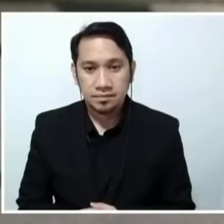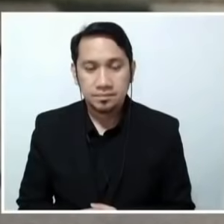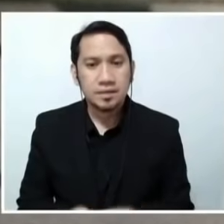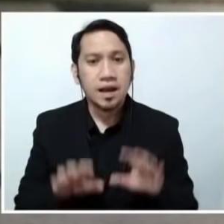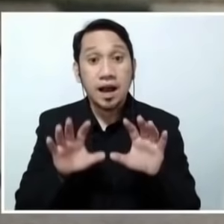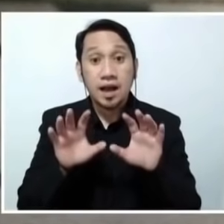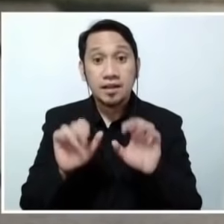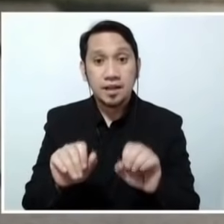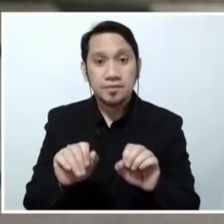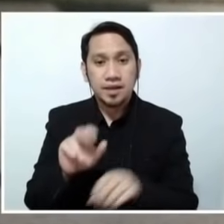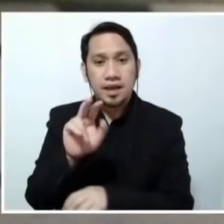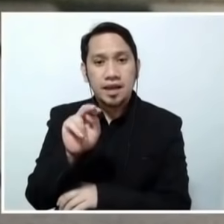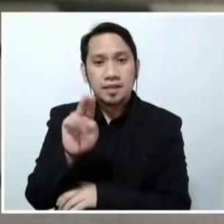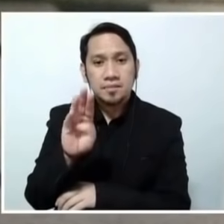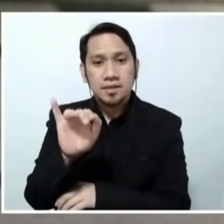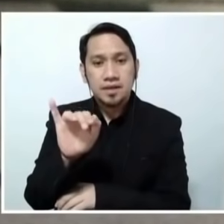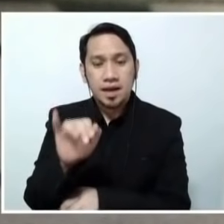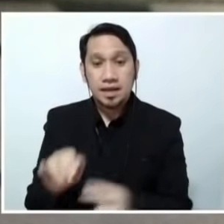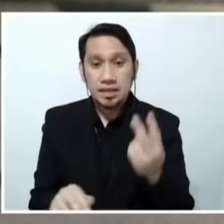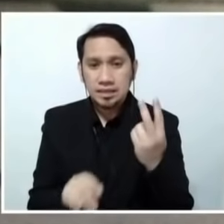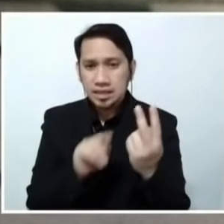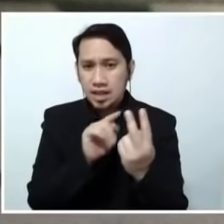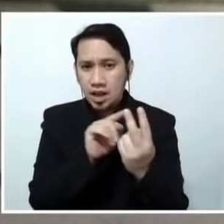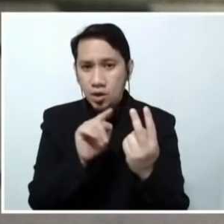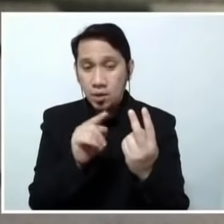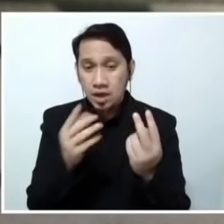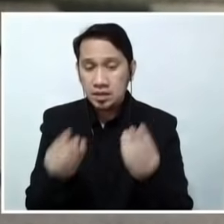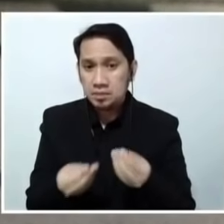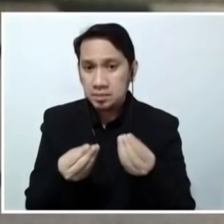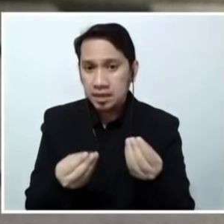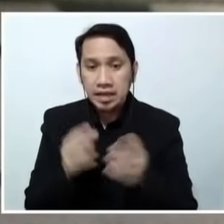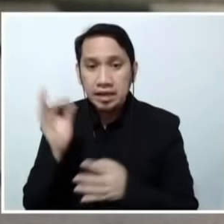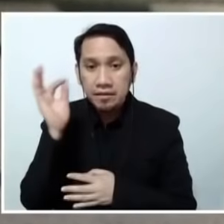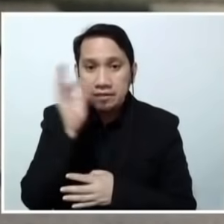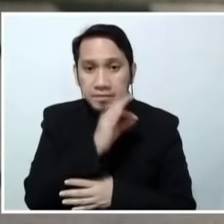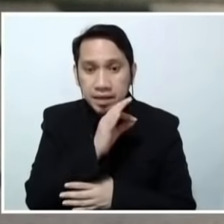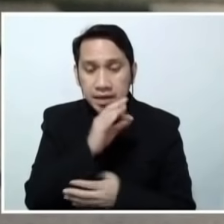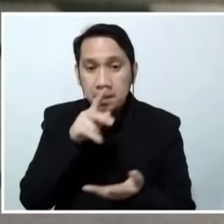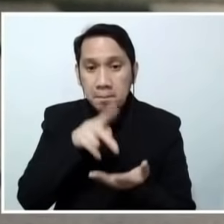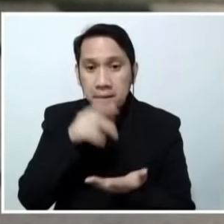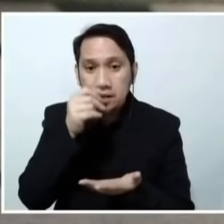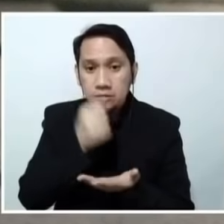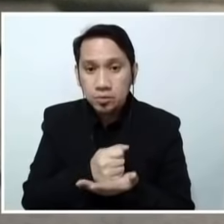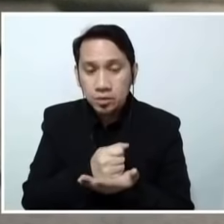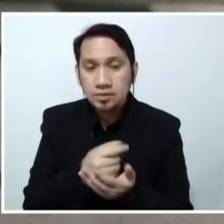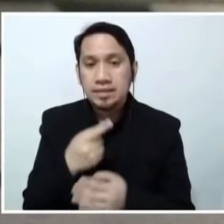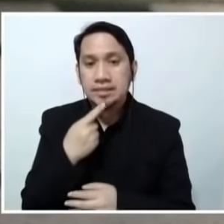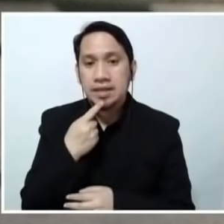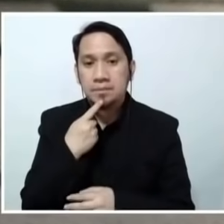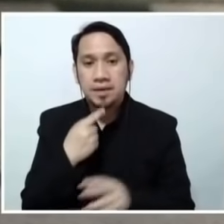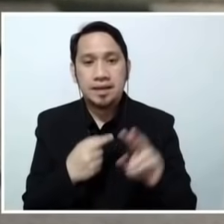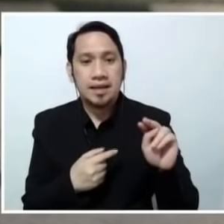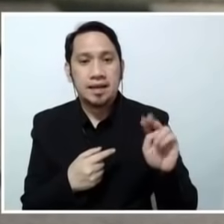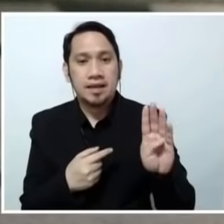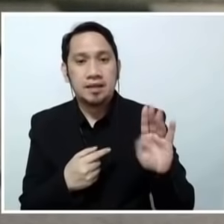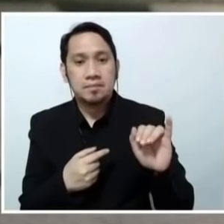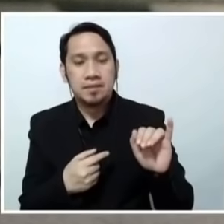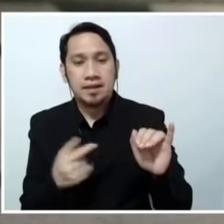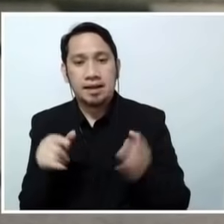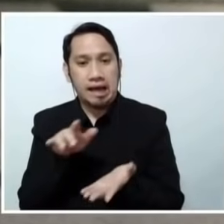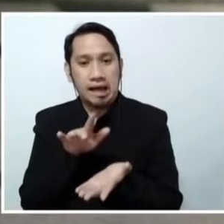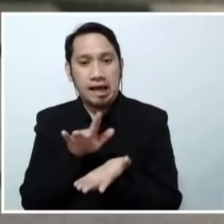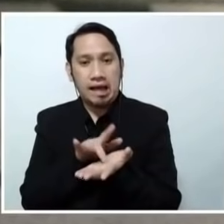Arestado ng NBI ang dalawang nag-aalok ng peking pasaporte online. Ayon sa NBI, sinasamantala ng mga